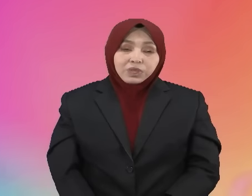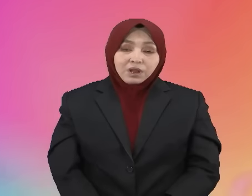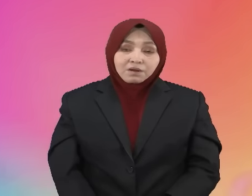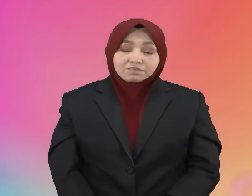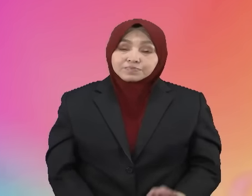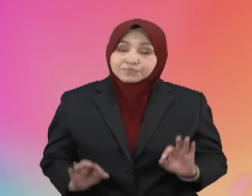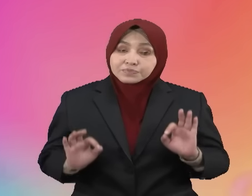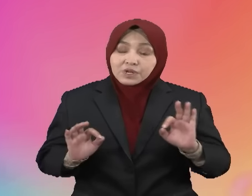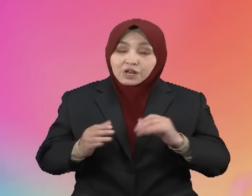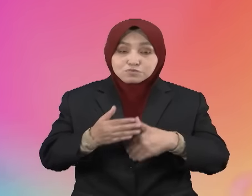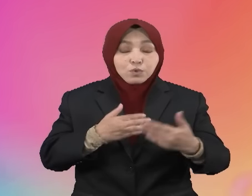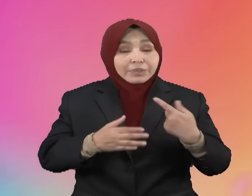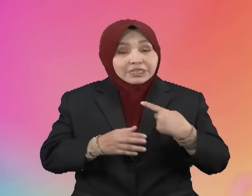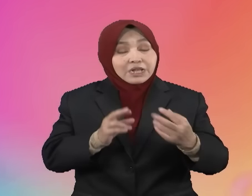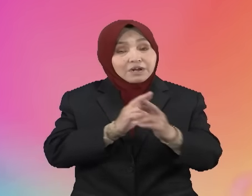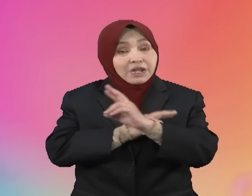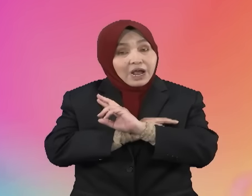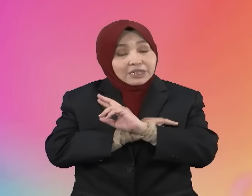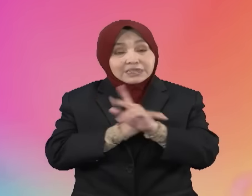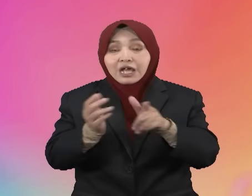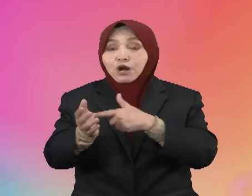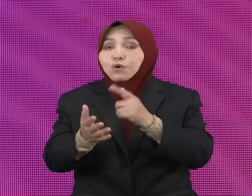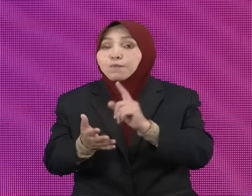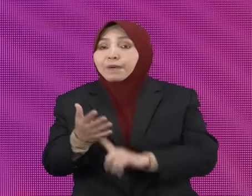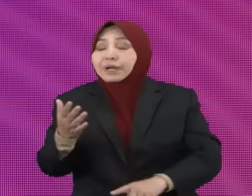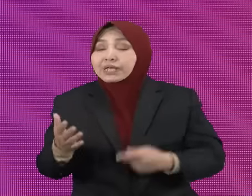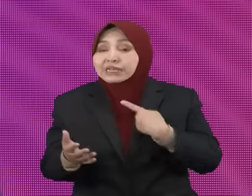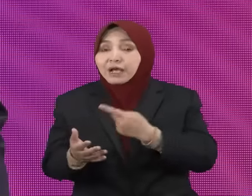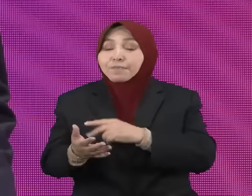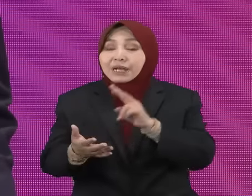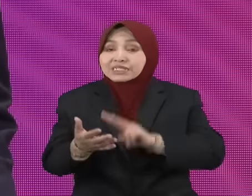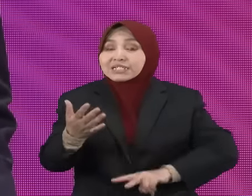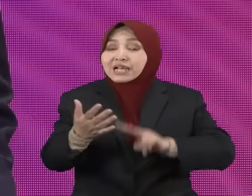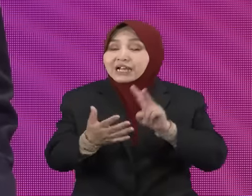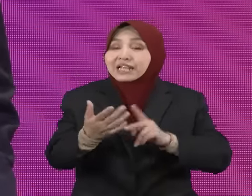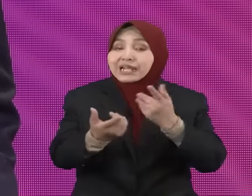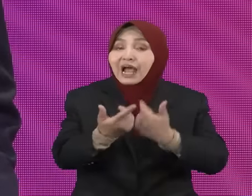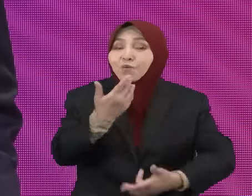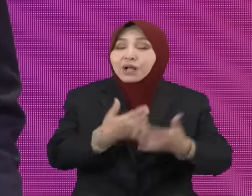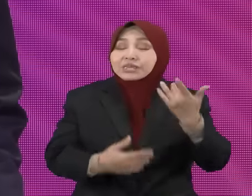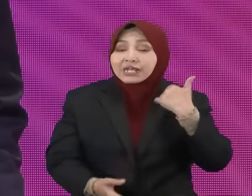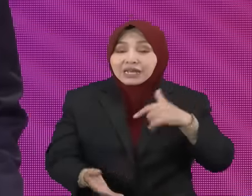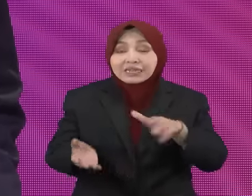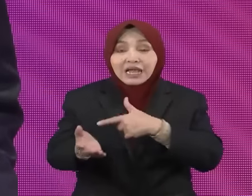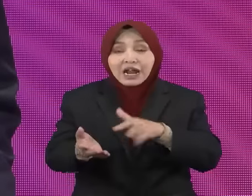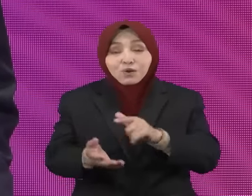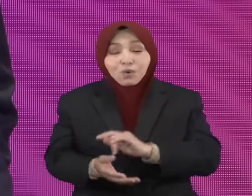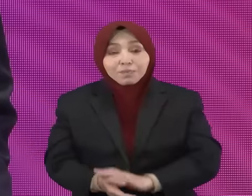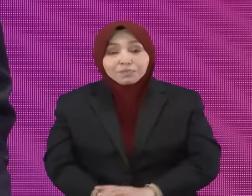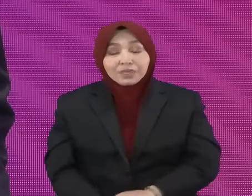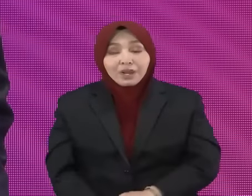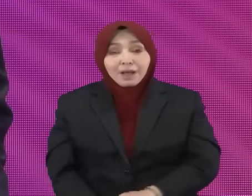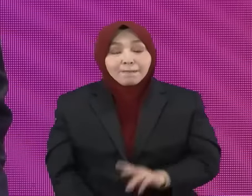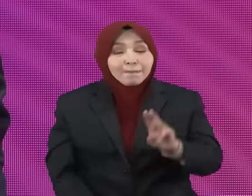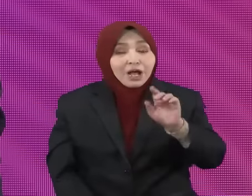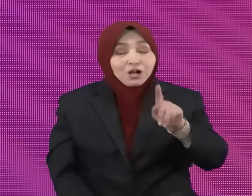شَاءَ. Okey, sebelum kita rehat, taranum apakah yang kita duk baca daripada awal tadi? Taranum